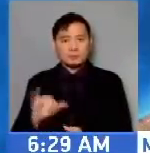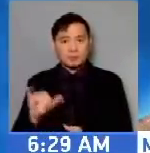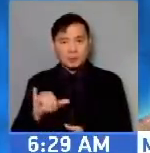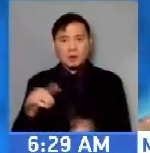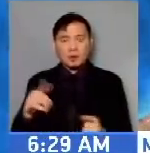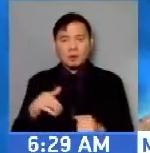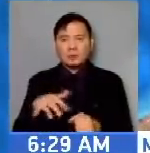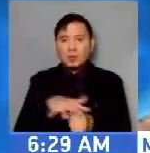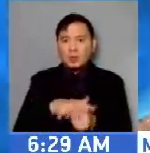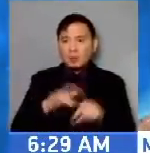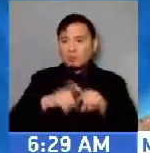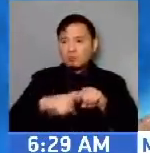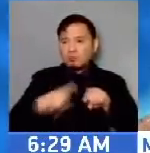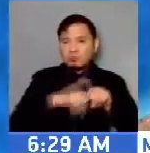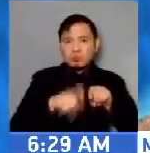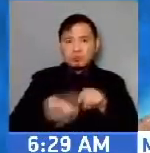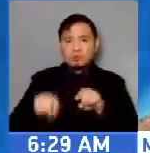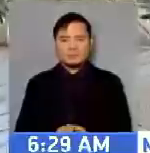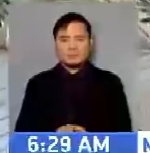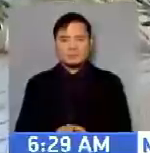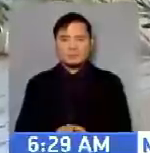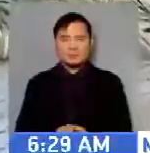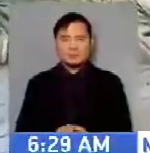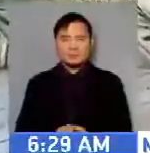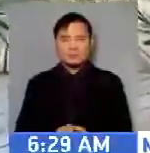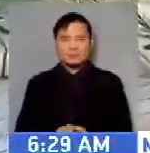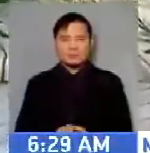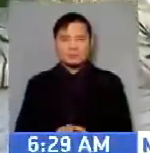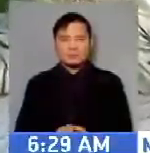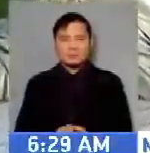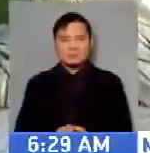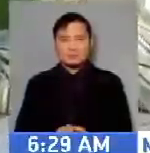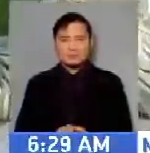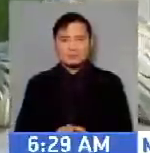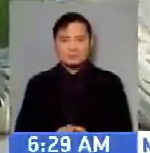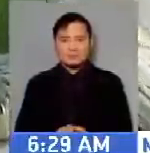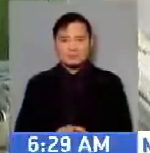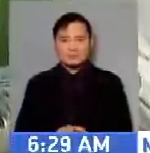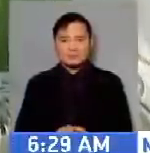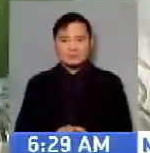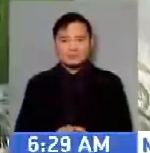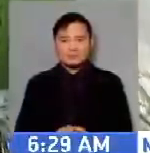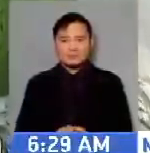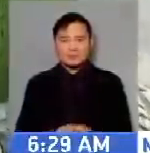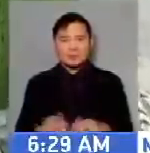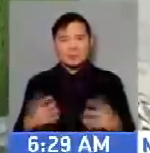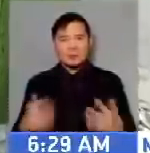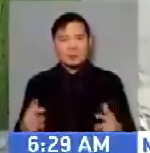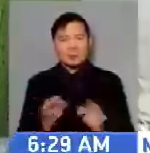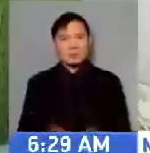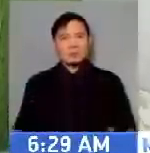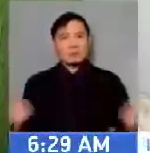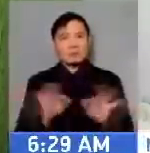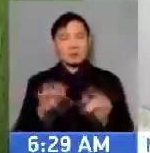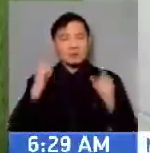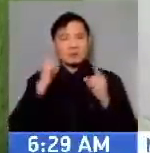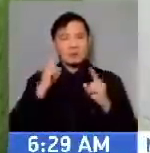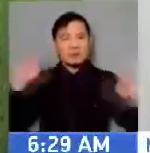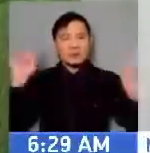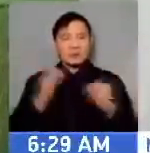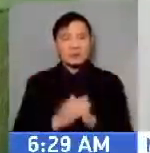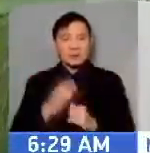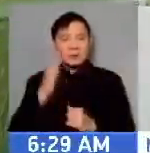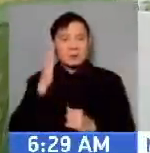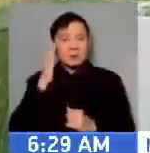ilang bahagi ng Metro Manila mamayang hapon. Isang record-breaking milestone ang achieve ng Korean soundtrack na With You sa iTunes